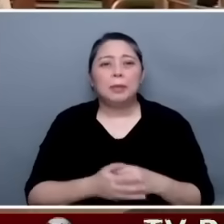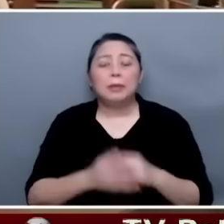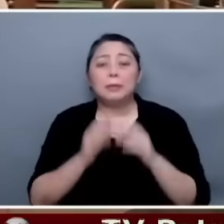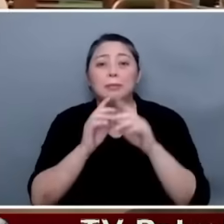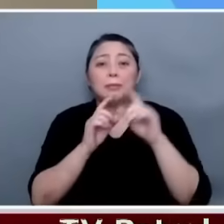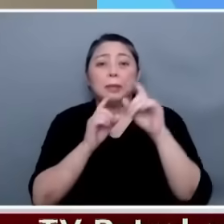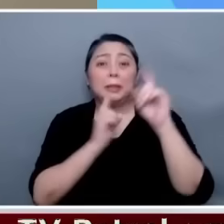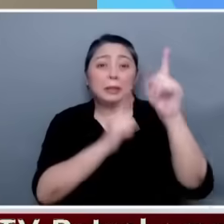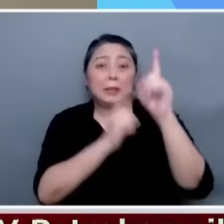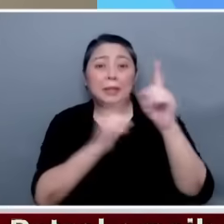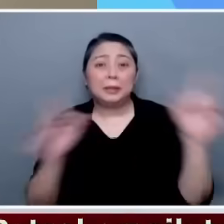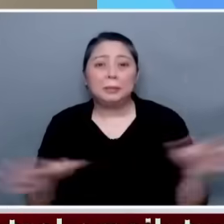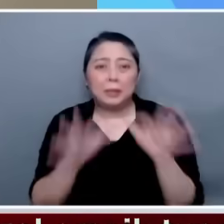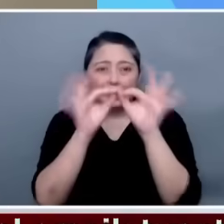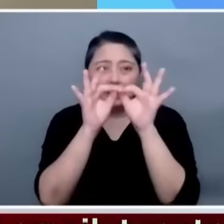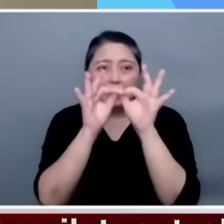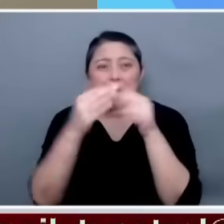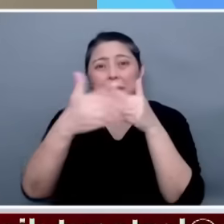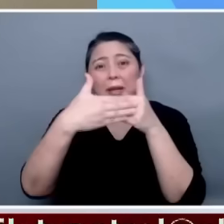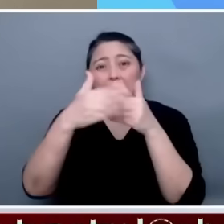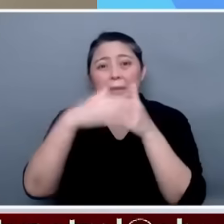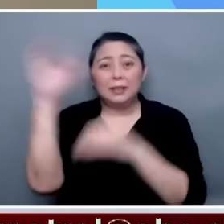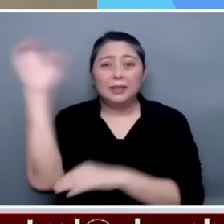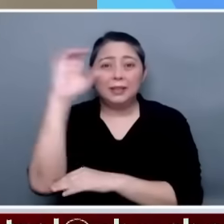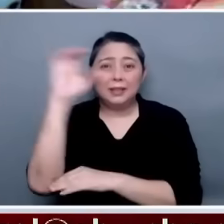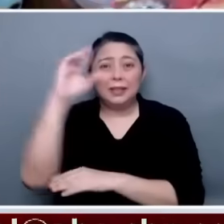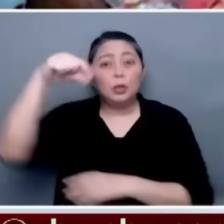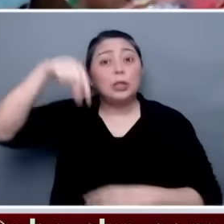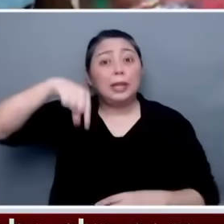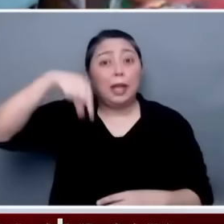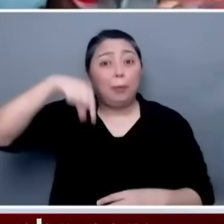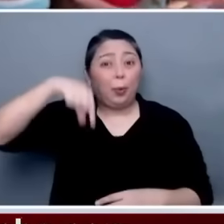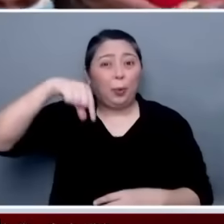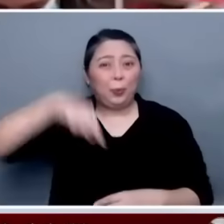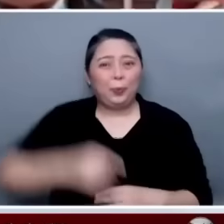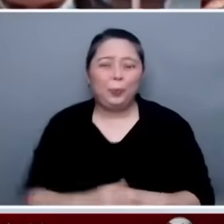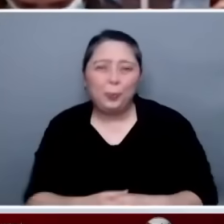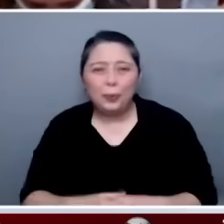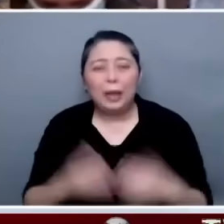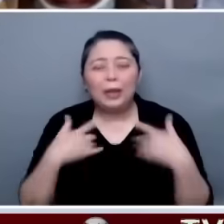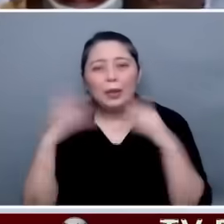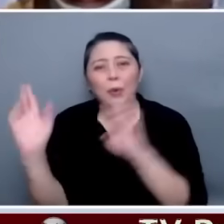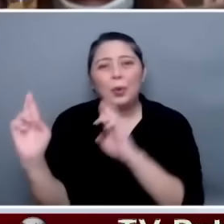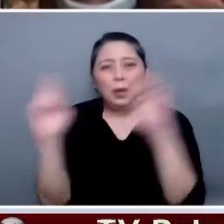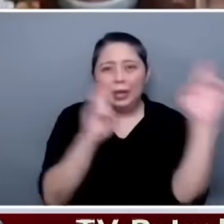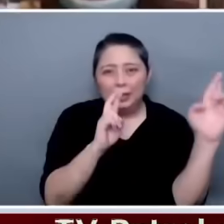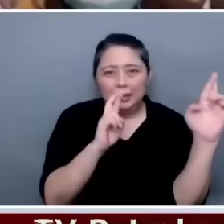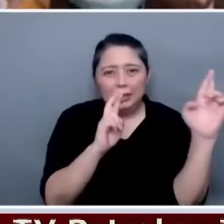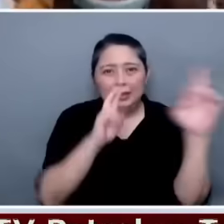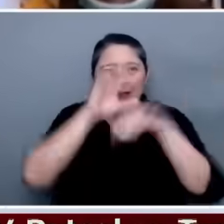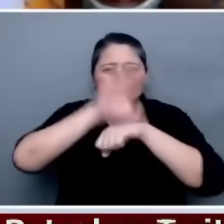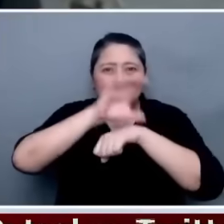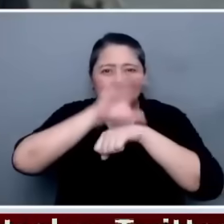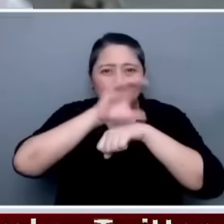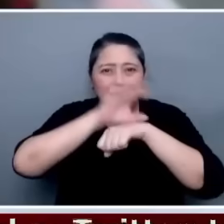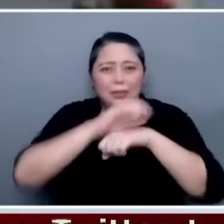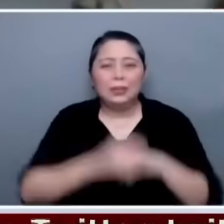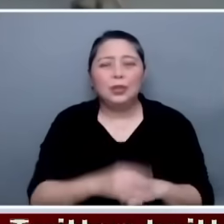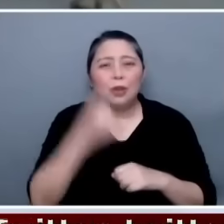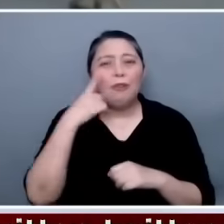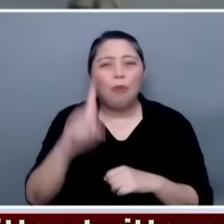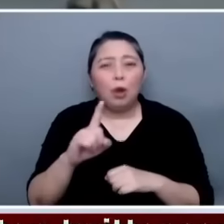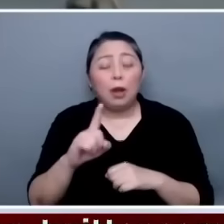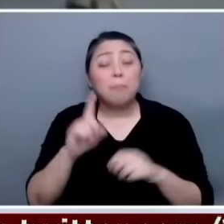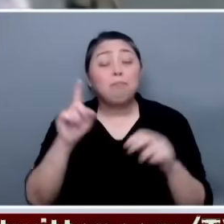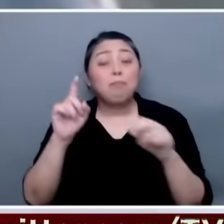Kapaskuhan. Ready rin po ang simbahan at sa pagdagsa o sa pagbabalik ng mga tao po, lalo na